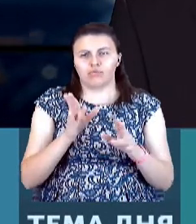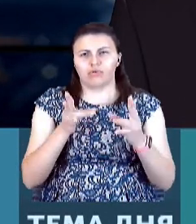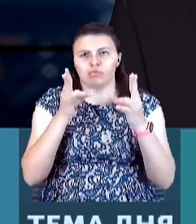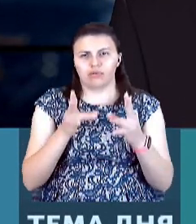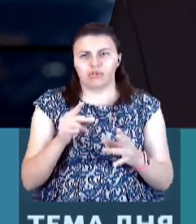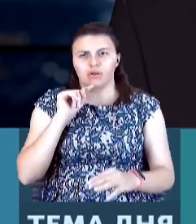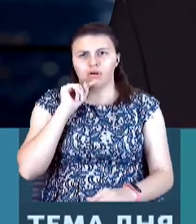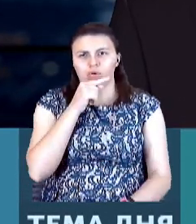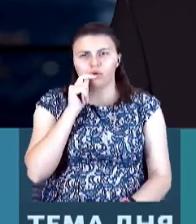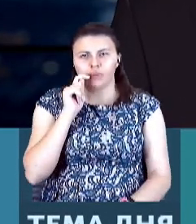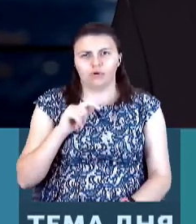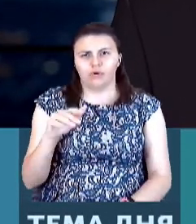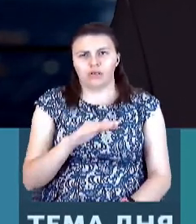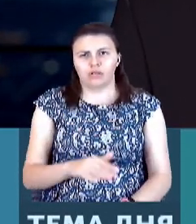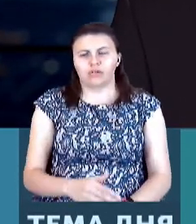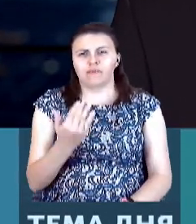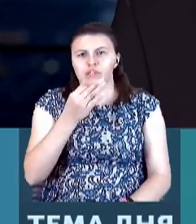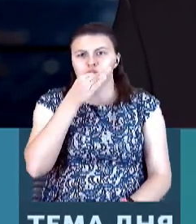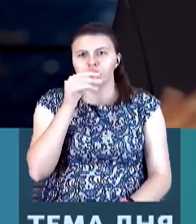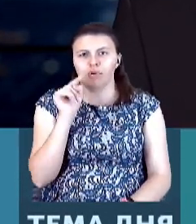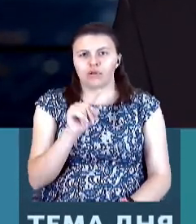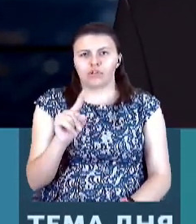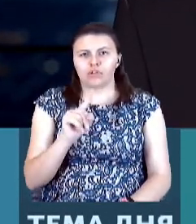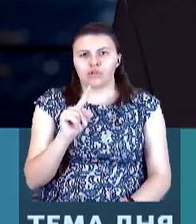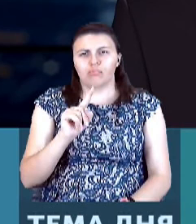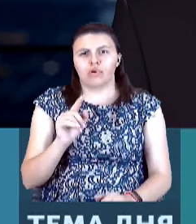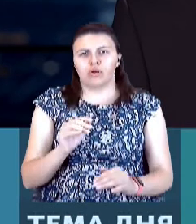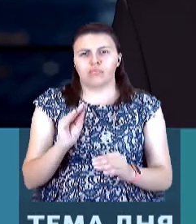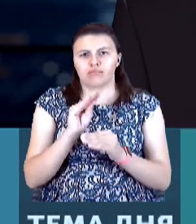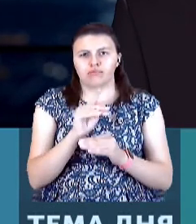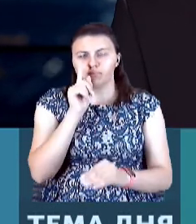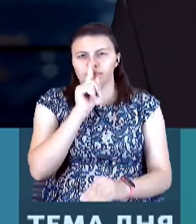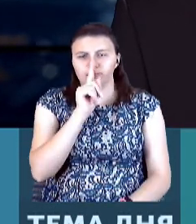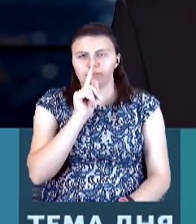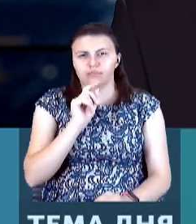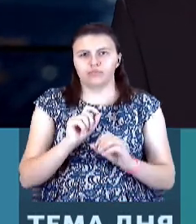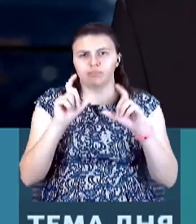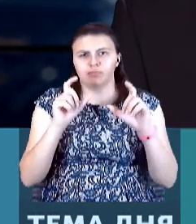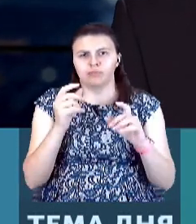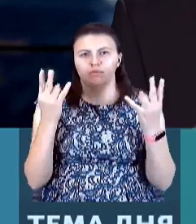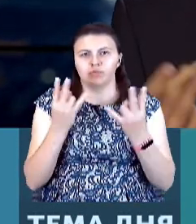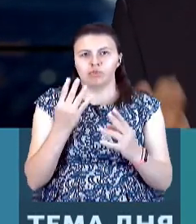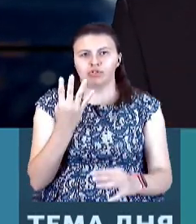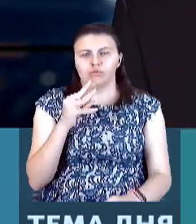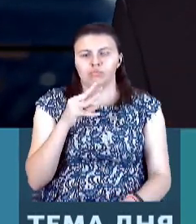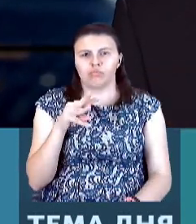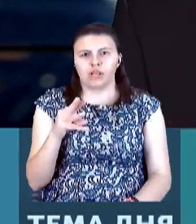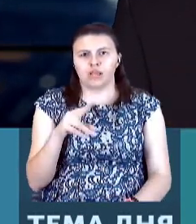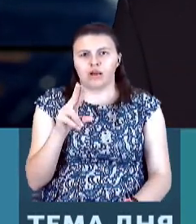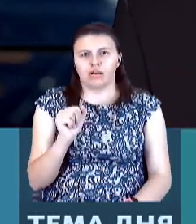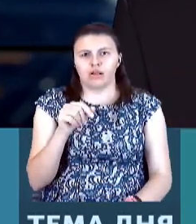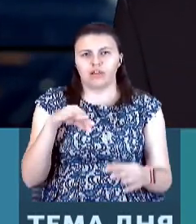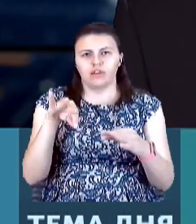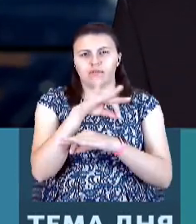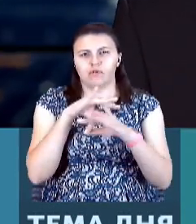економіки України. Ви сказали про те, що аби підвищити заробітну плату потрібно 4 мільярда, і в тому законопроекті,